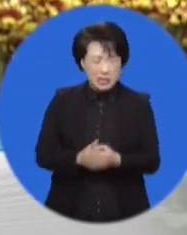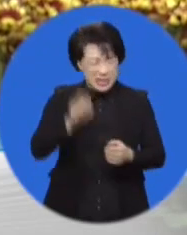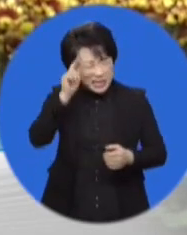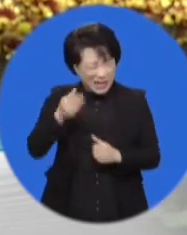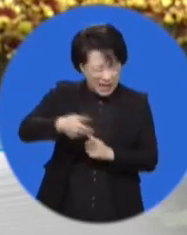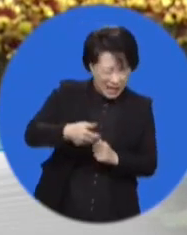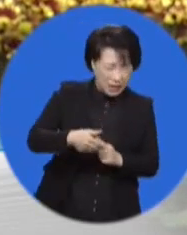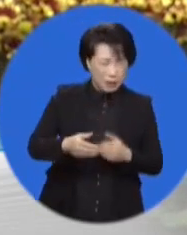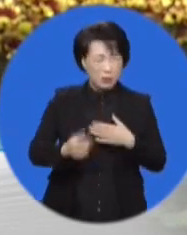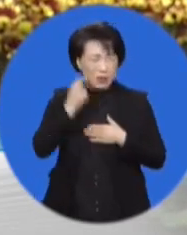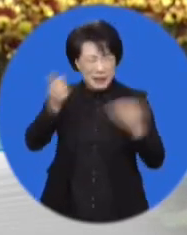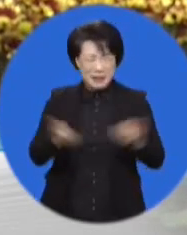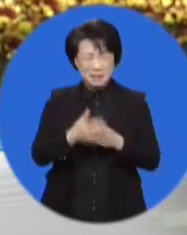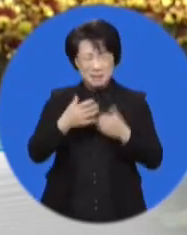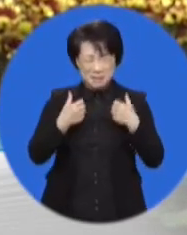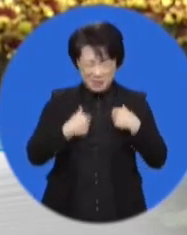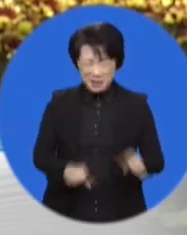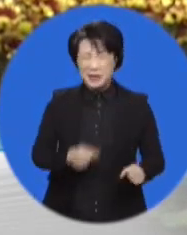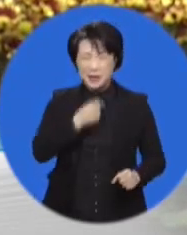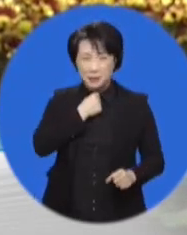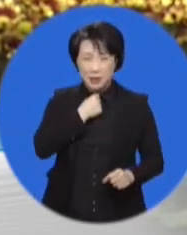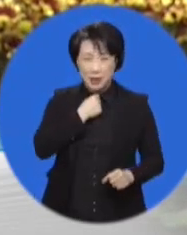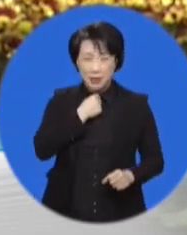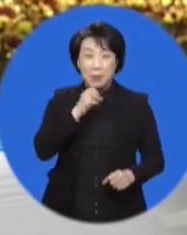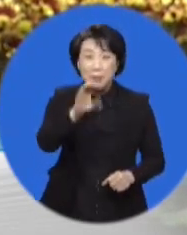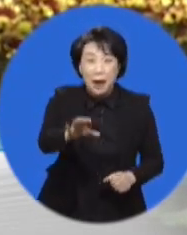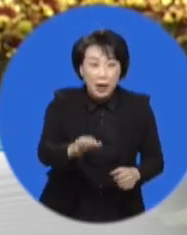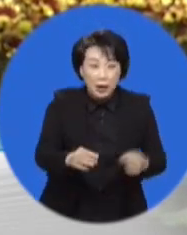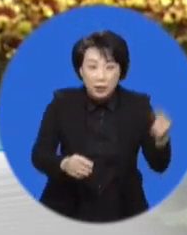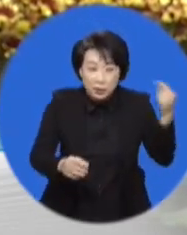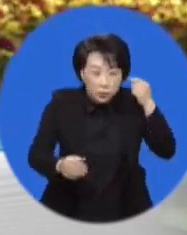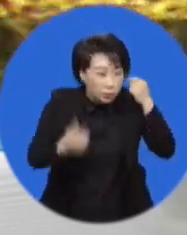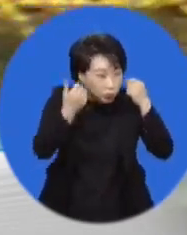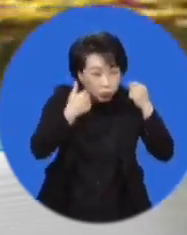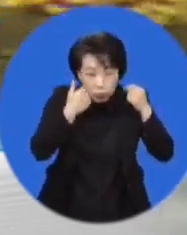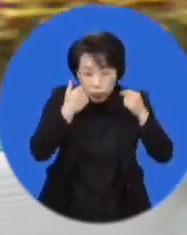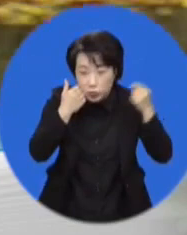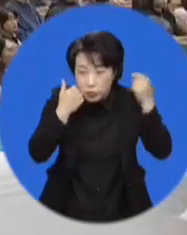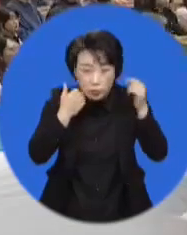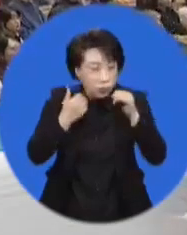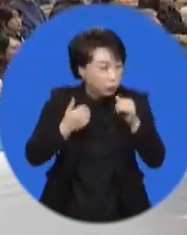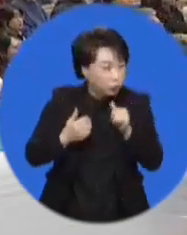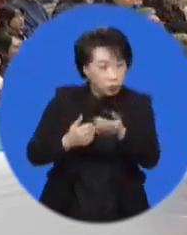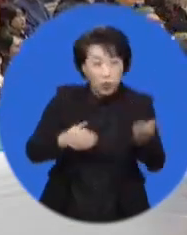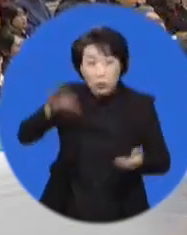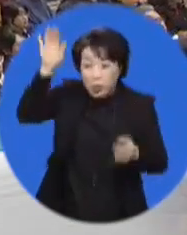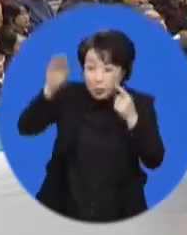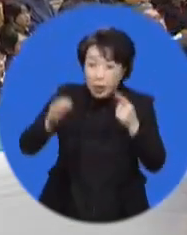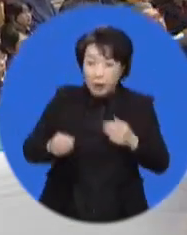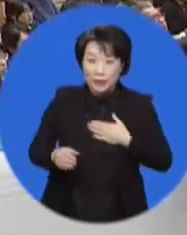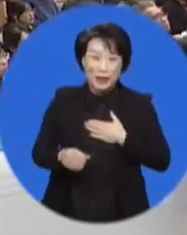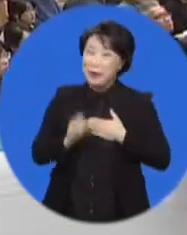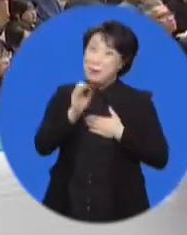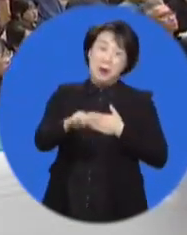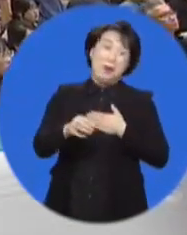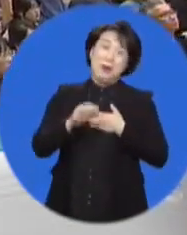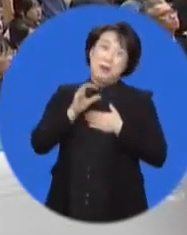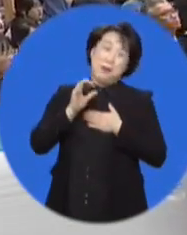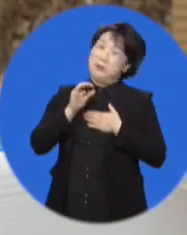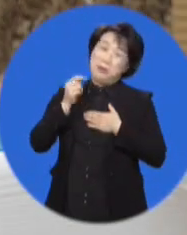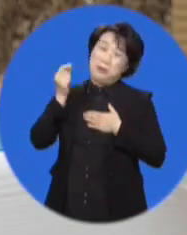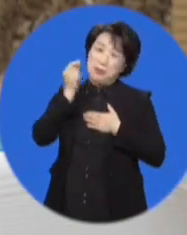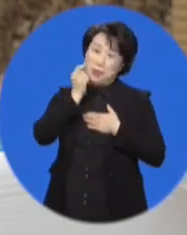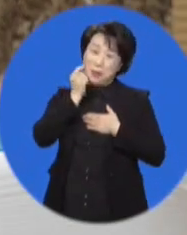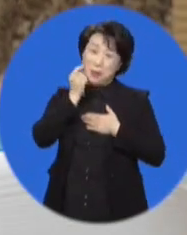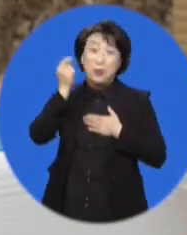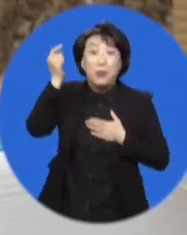목회 못해 먹겠다 한 소리 들어본 사람이 있어요? 한 사람이라도. 나는 그 소리 할 수가 없어요.